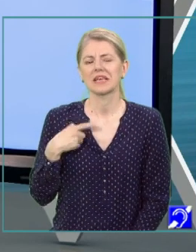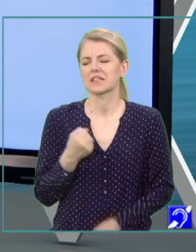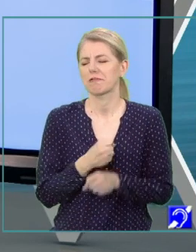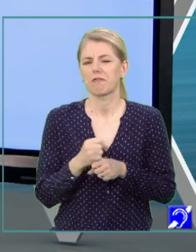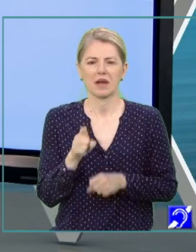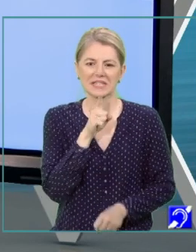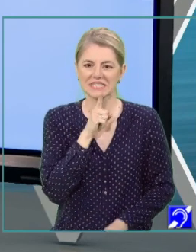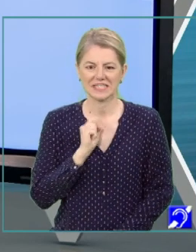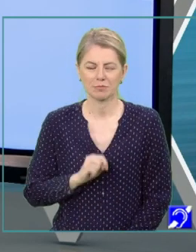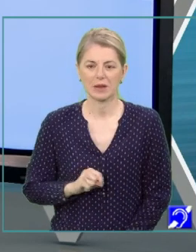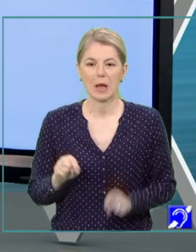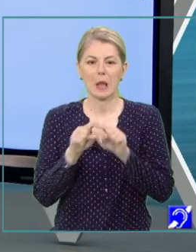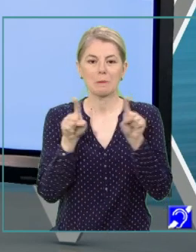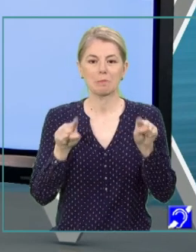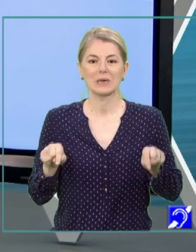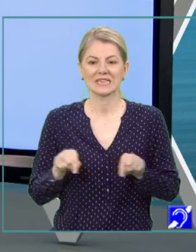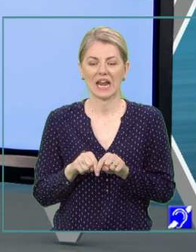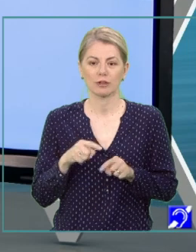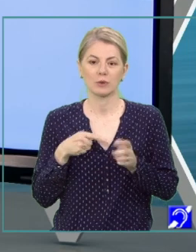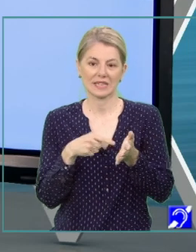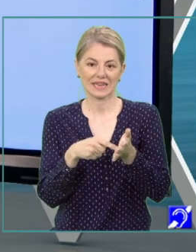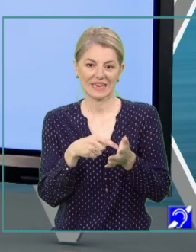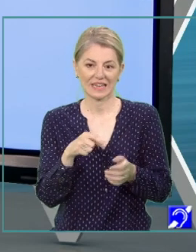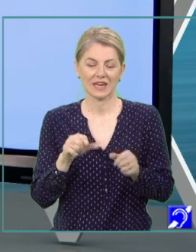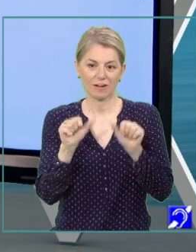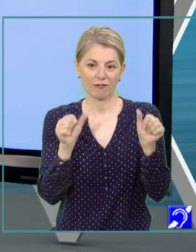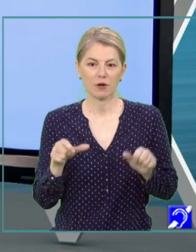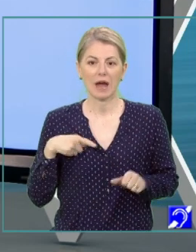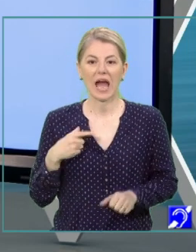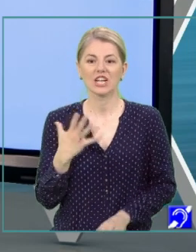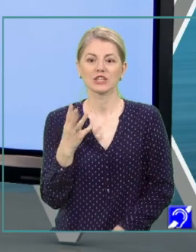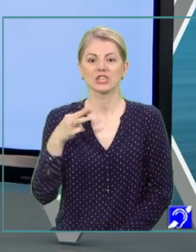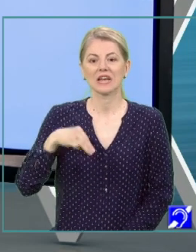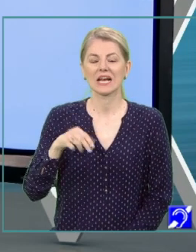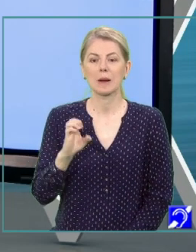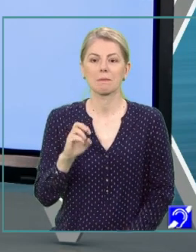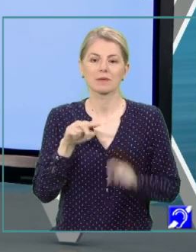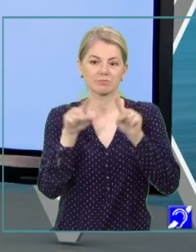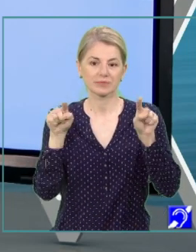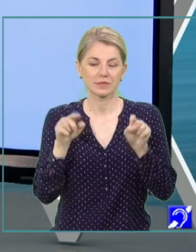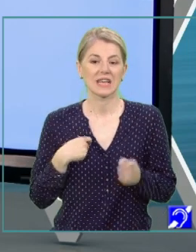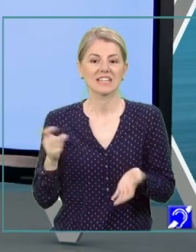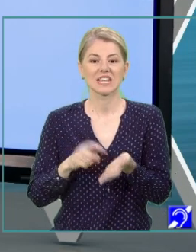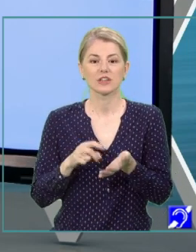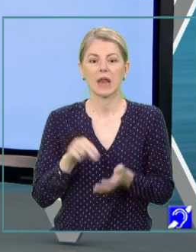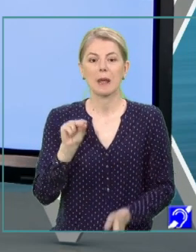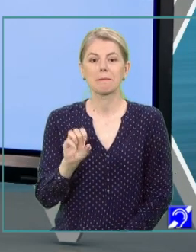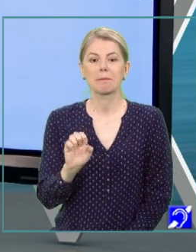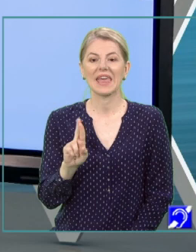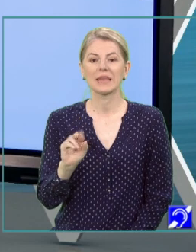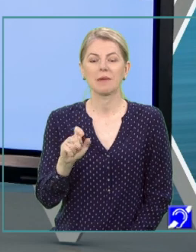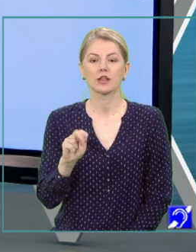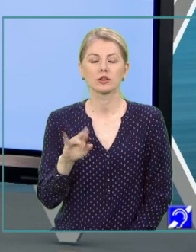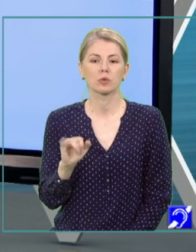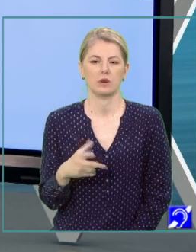de simplă, pătratul acesta din figură are latura de 5 cm. Se cere perimetrul acestui